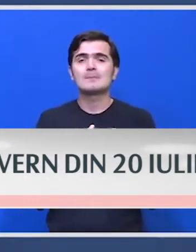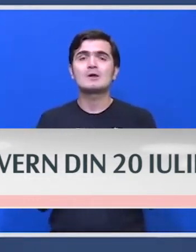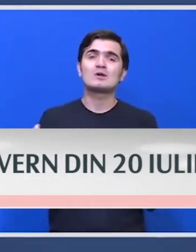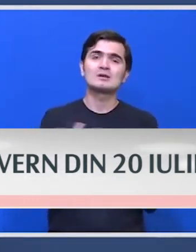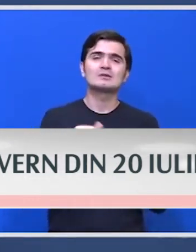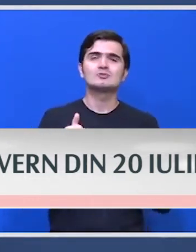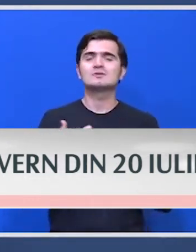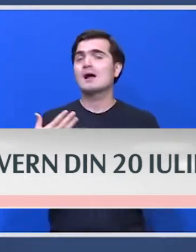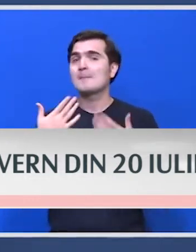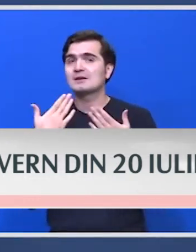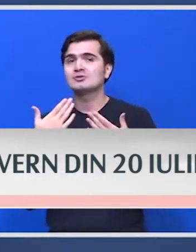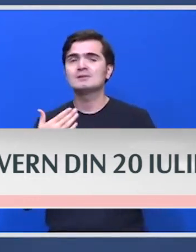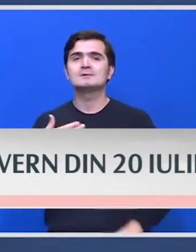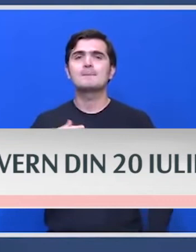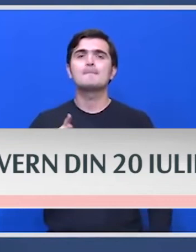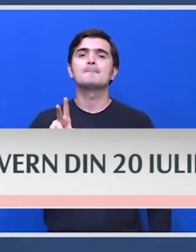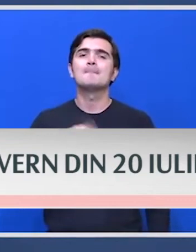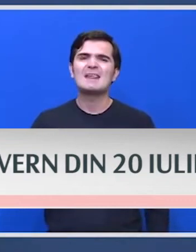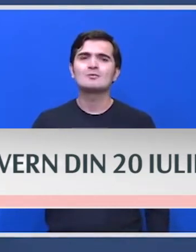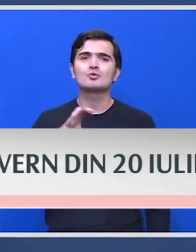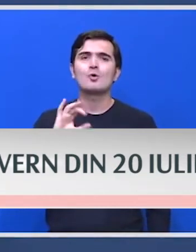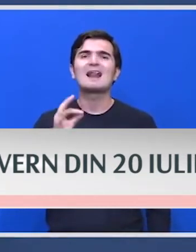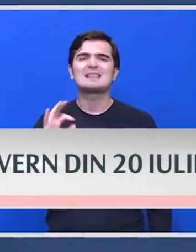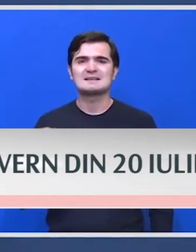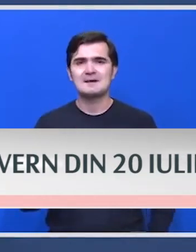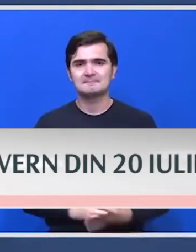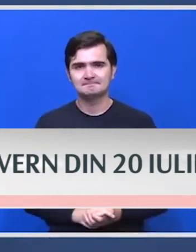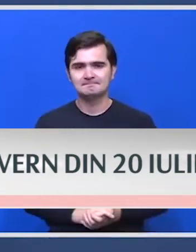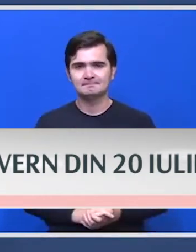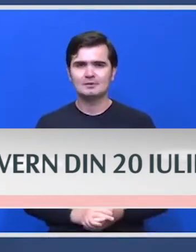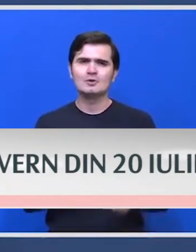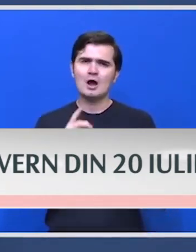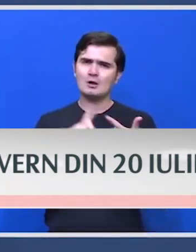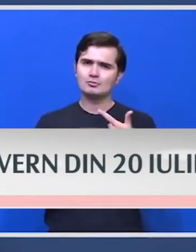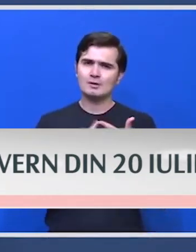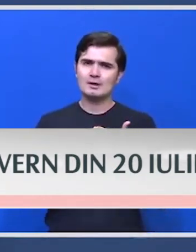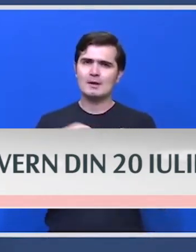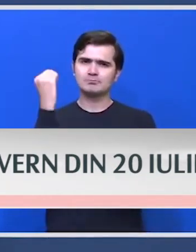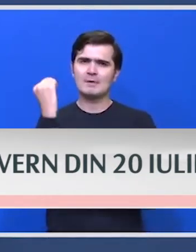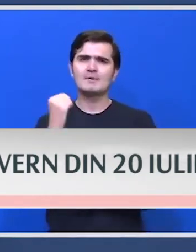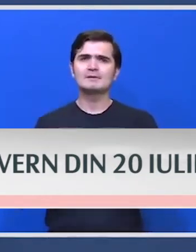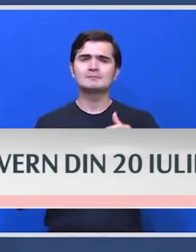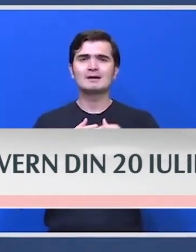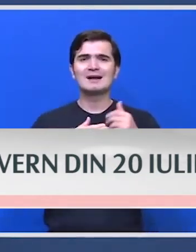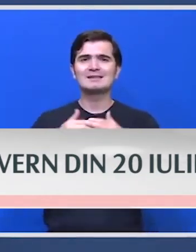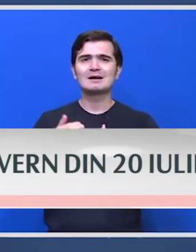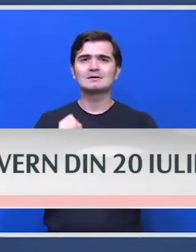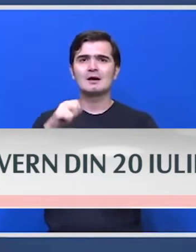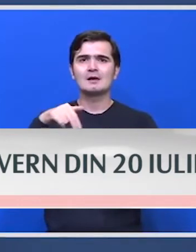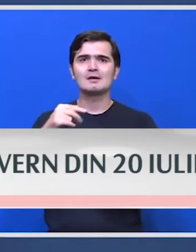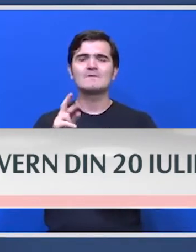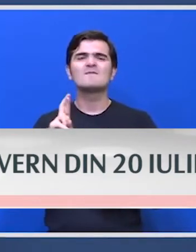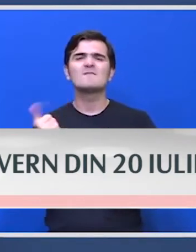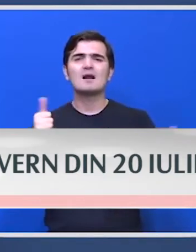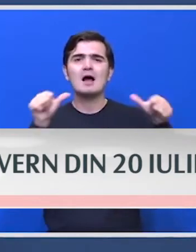apreciezi meritocrația. Al doilea reper este cel legat de calitatea infrastructurii de cercetare,